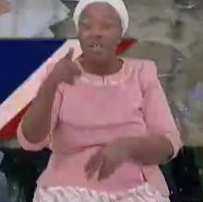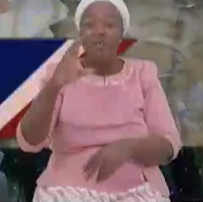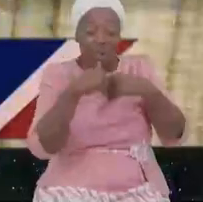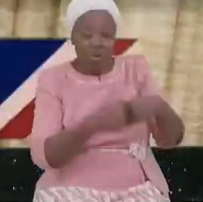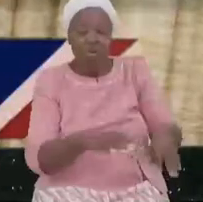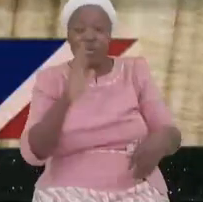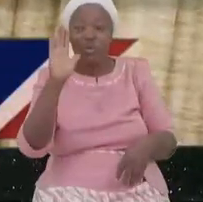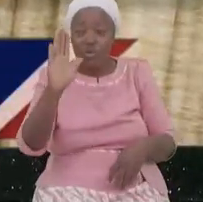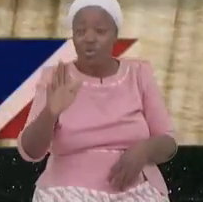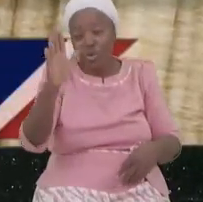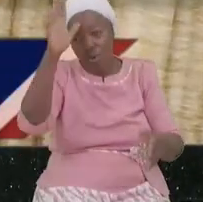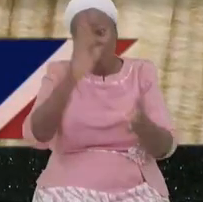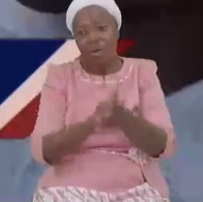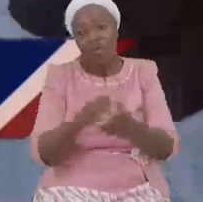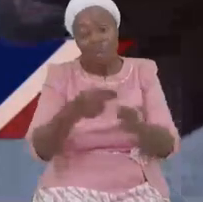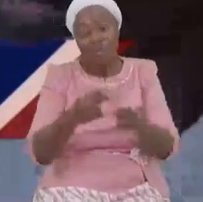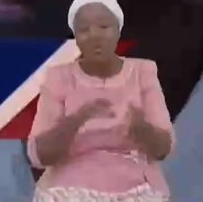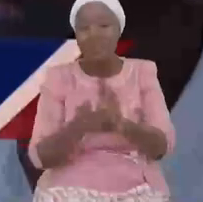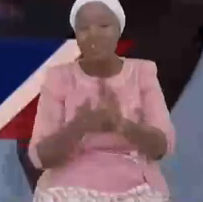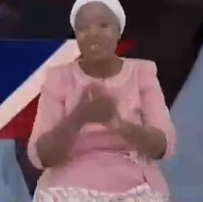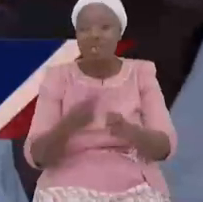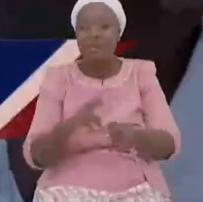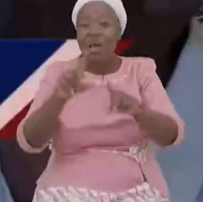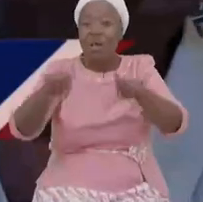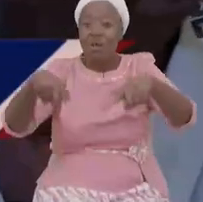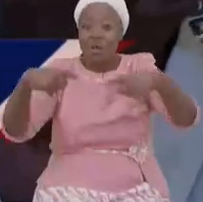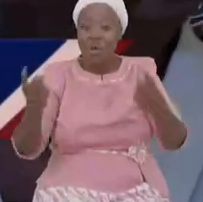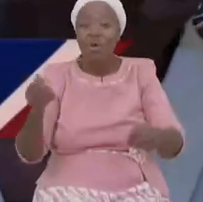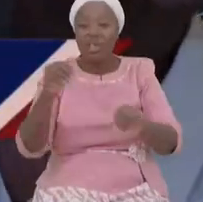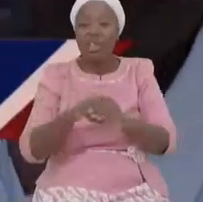prématurément. Parti au nom de Jésus.